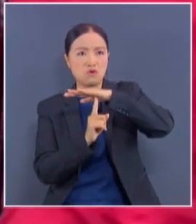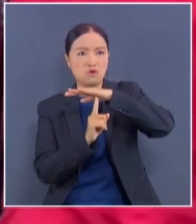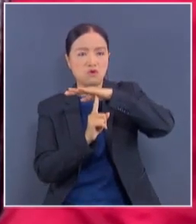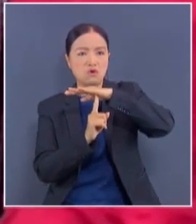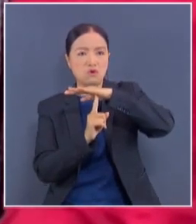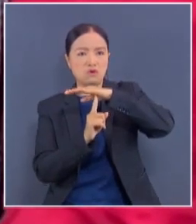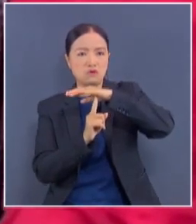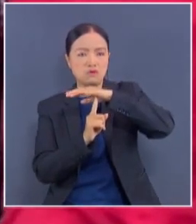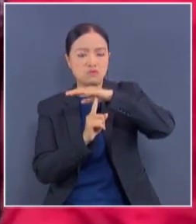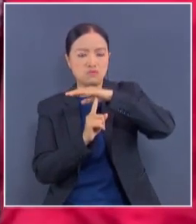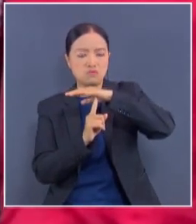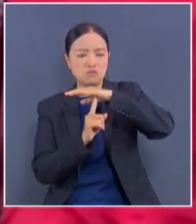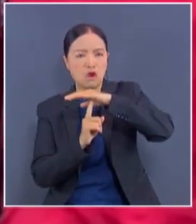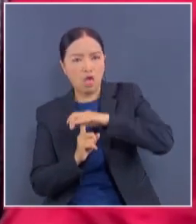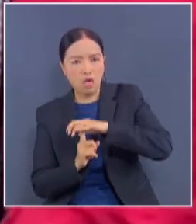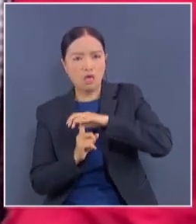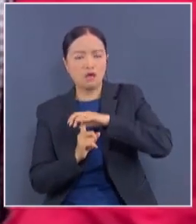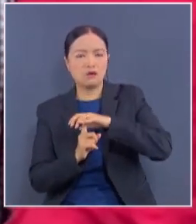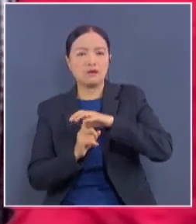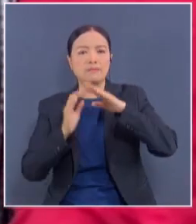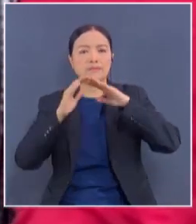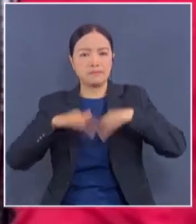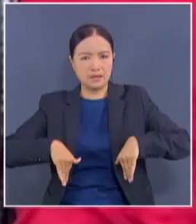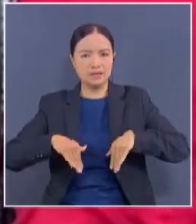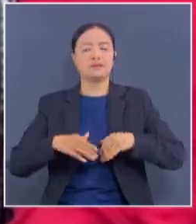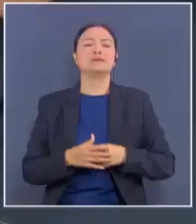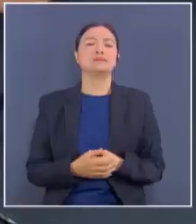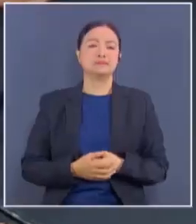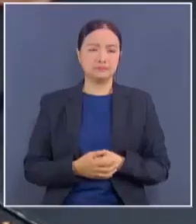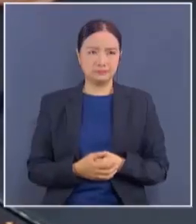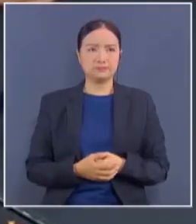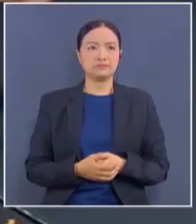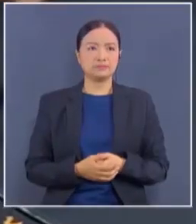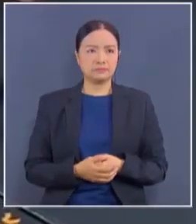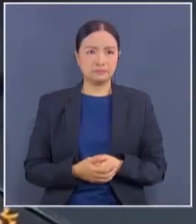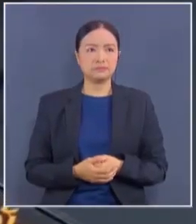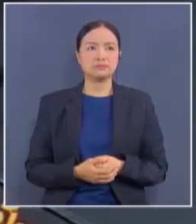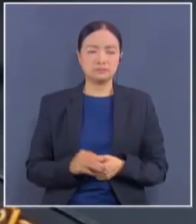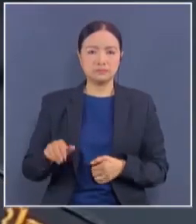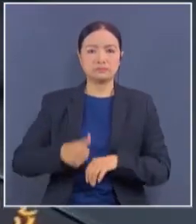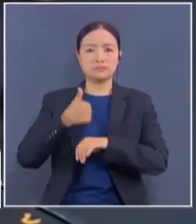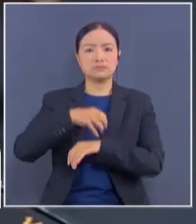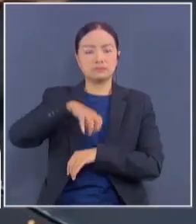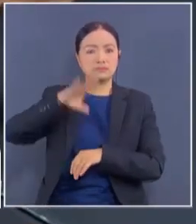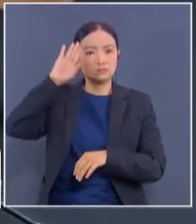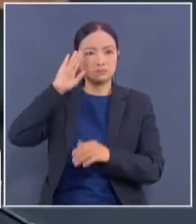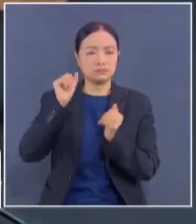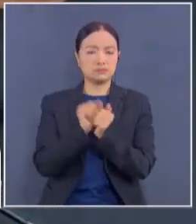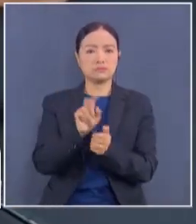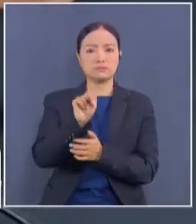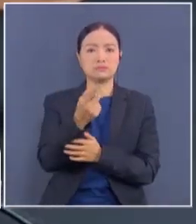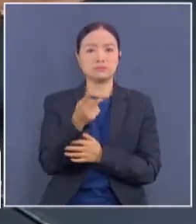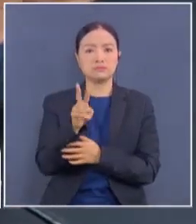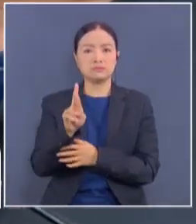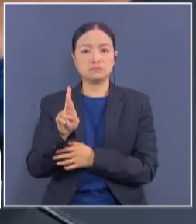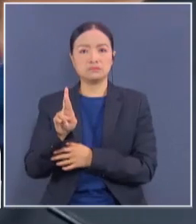หนักมันรับไม่ไหวก็ถล่มลงมาแค่นั้นเอง เมื่อวานนี้มีผู้บัญชาการตำรวจนครบาลที่ท่านเดินทางไปตรวจสอบที่